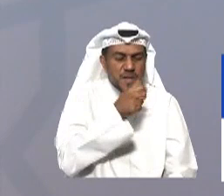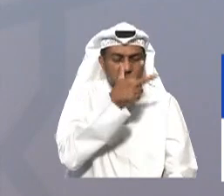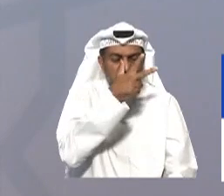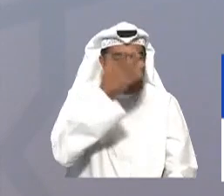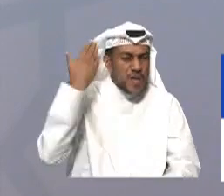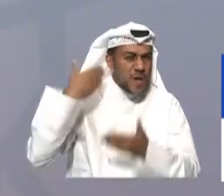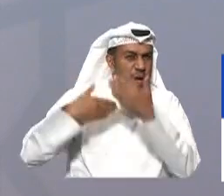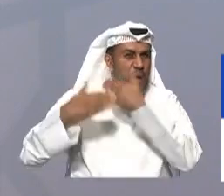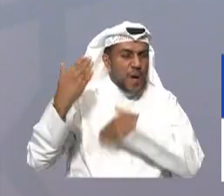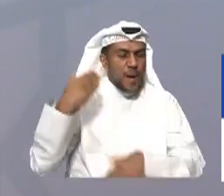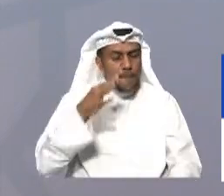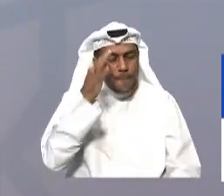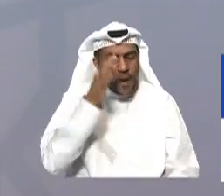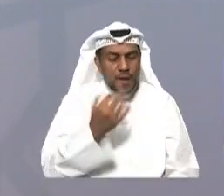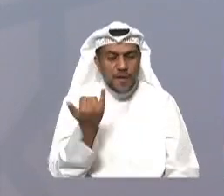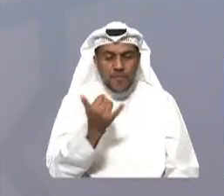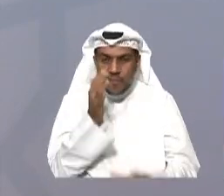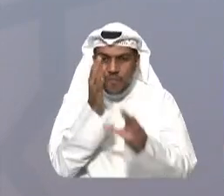الاساسيه